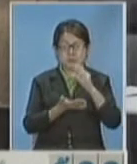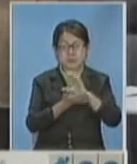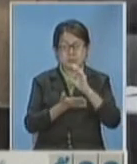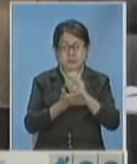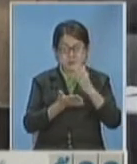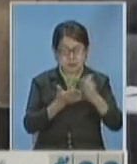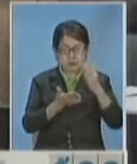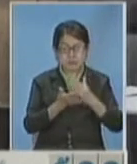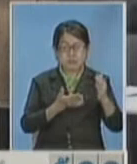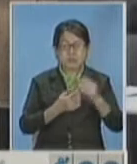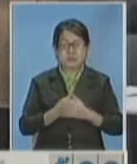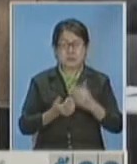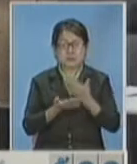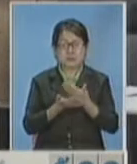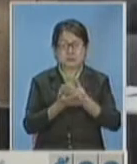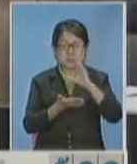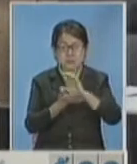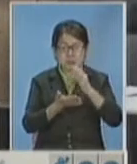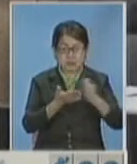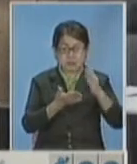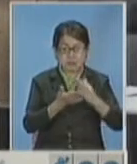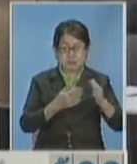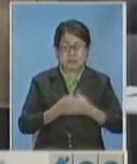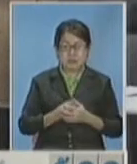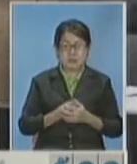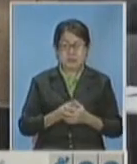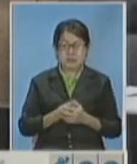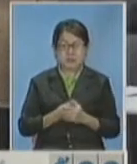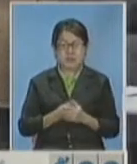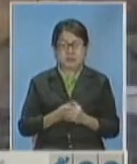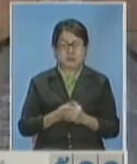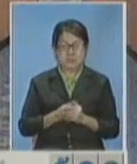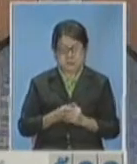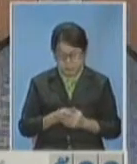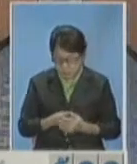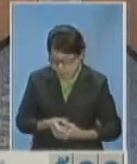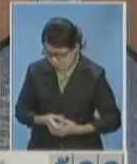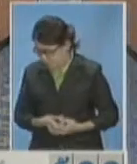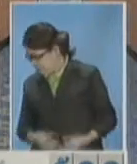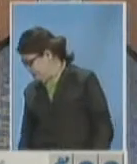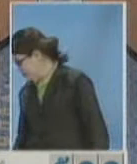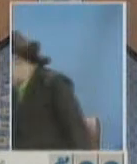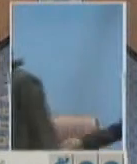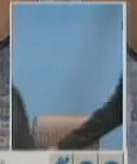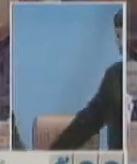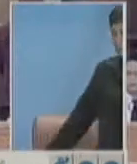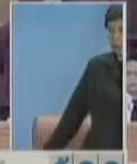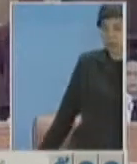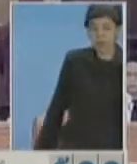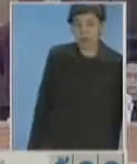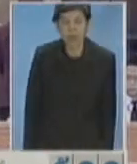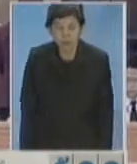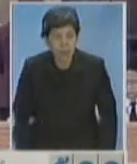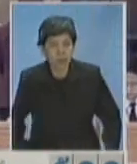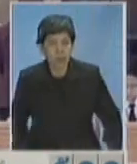งการค่ะ ไม่มีรายละเอียดได้ไหมครับท่าน ไม่มีรายละเอียดให้ตรวจสอบนะคะ ท่านประธานคะก็เดี๋ยวขอใช้สิทธิ์ใกล้จะหมดแล้วค่ะท่านไ